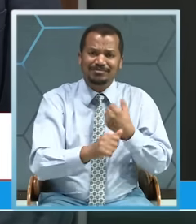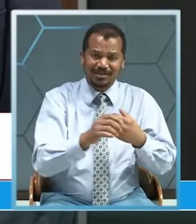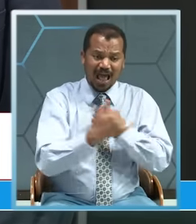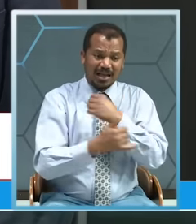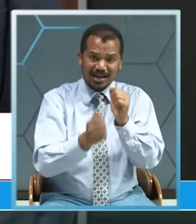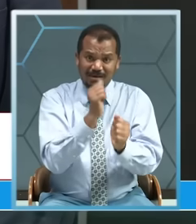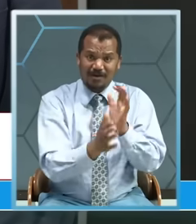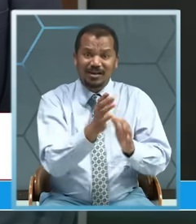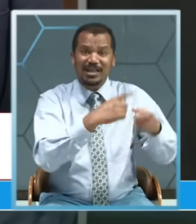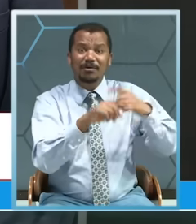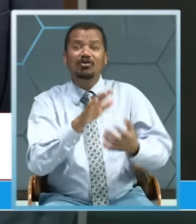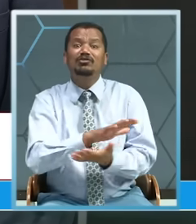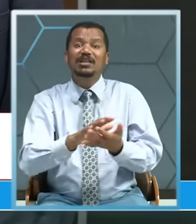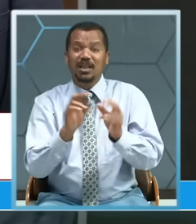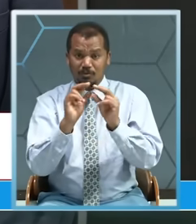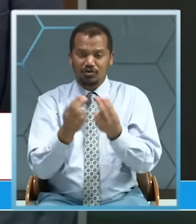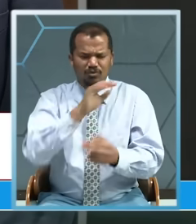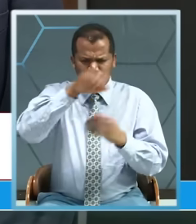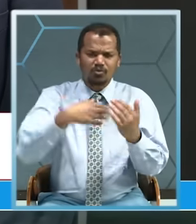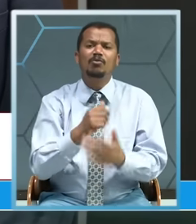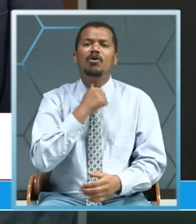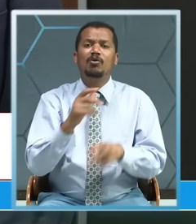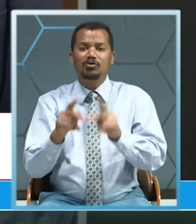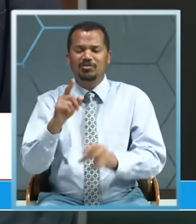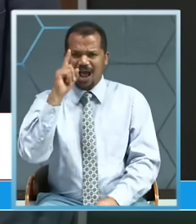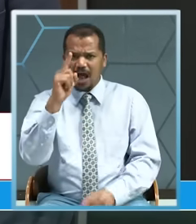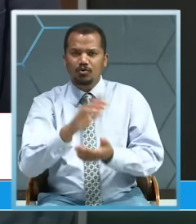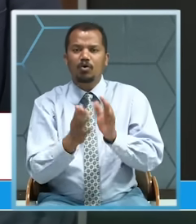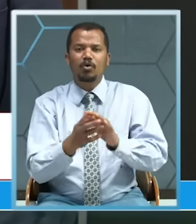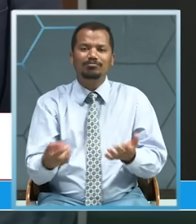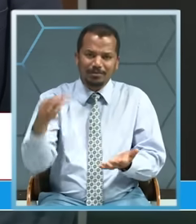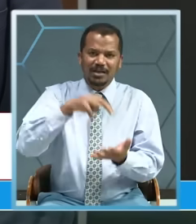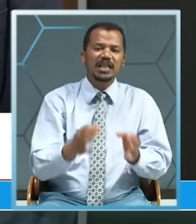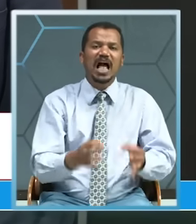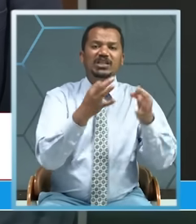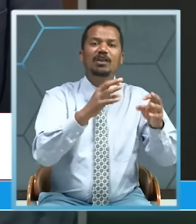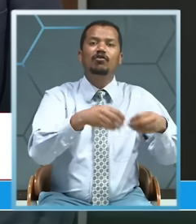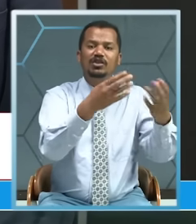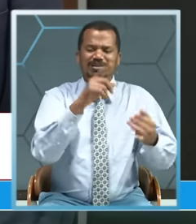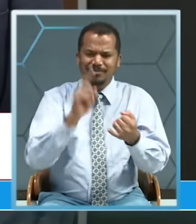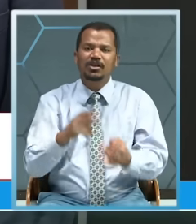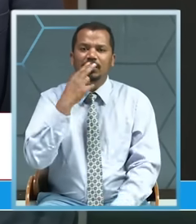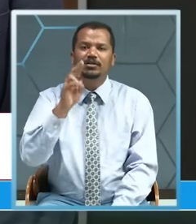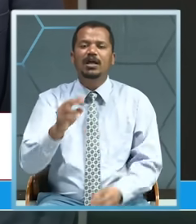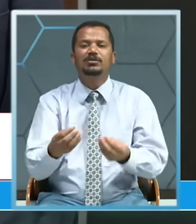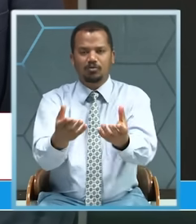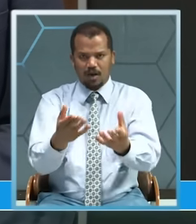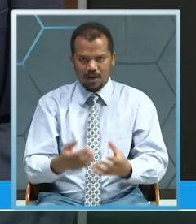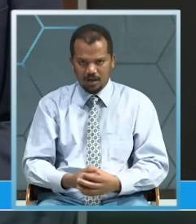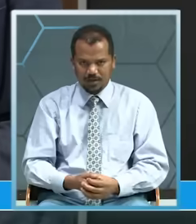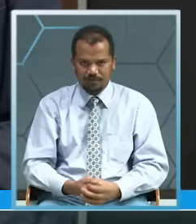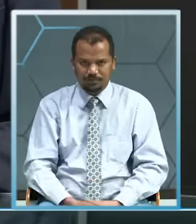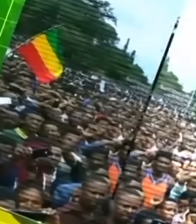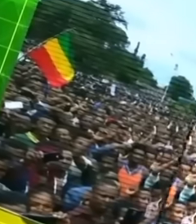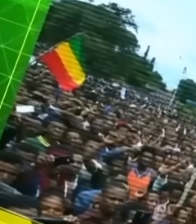በማድረስ ሀገር ለማፍረስ የተነሳው ሽብርተኛ ቡድን ሁሉም የኦሮሞ ህዝብ አንድ ሆኖ በመነሳት አሳልፎ እንዲሰጥ የመጨረሻ ትዕዛዝ